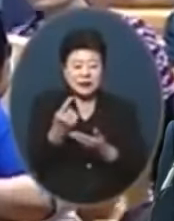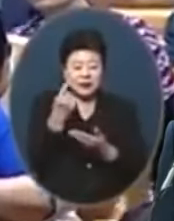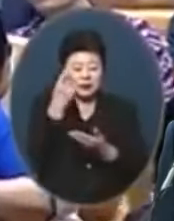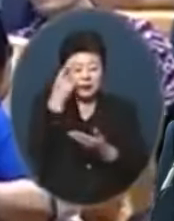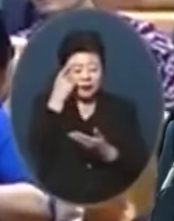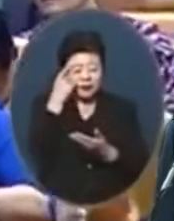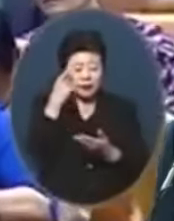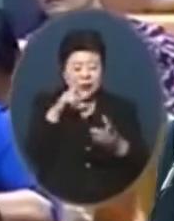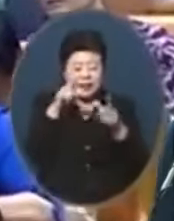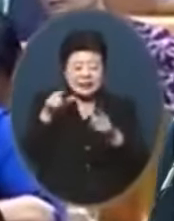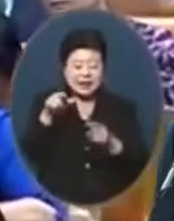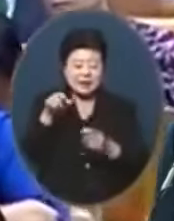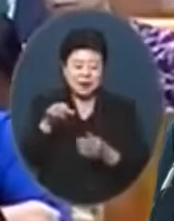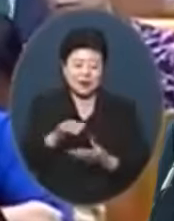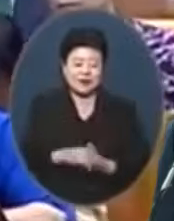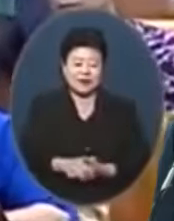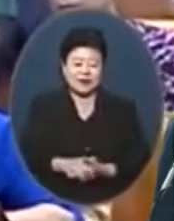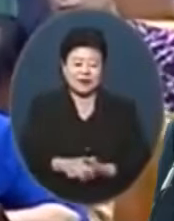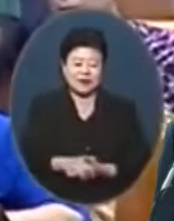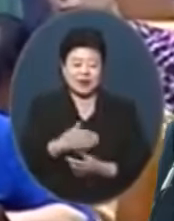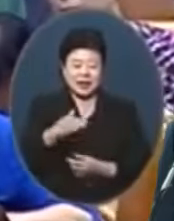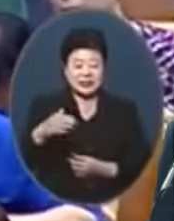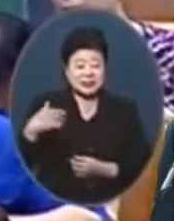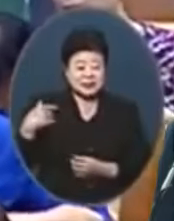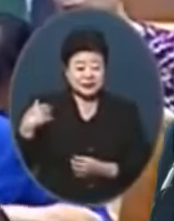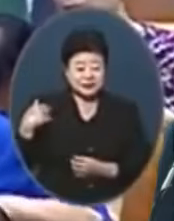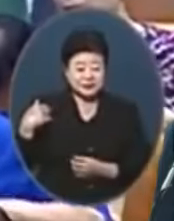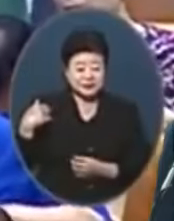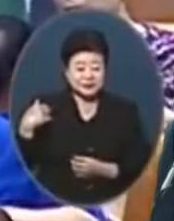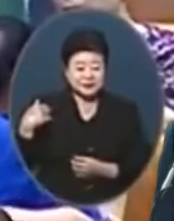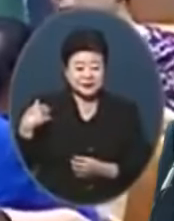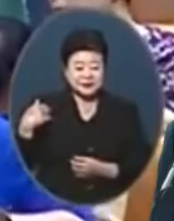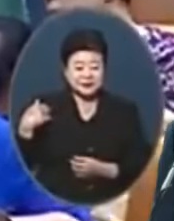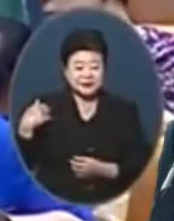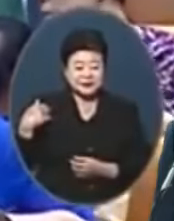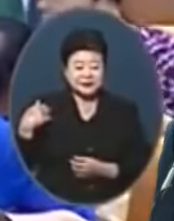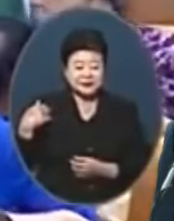어디에서 와서 어디로 가는지 알지 못하고